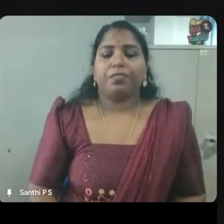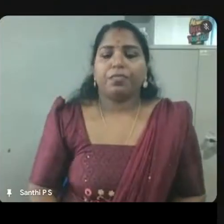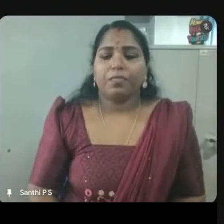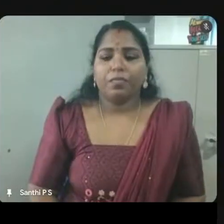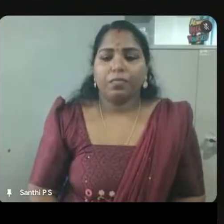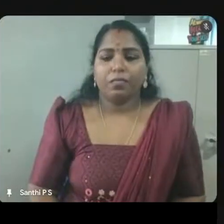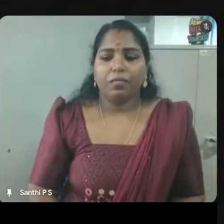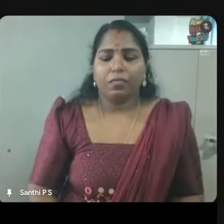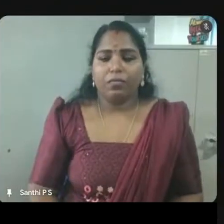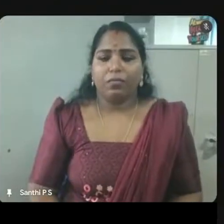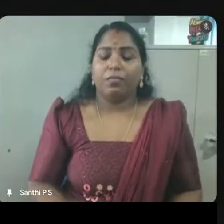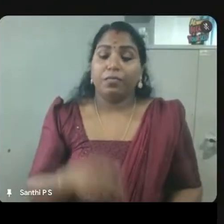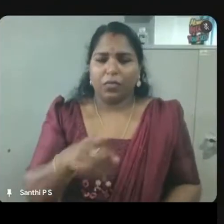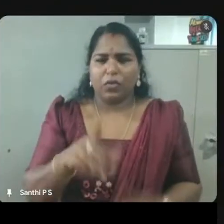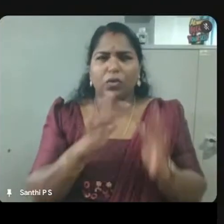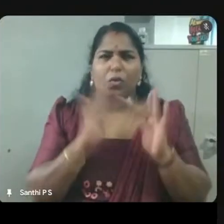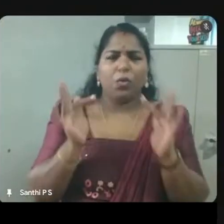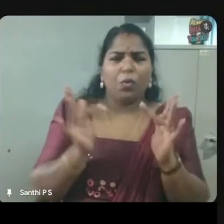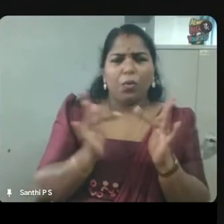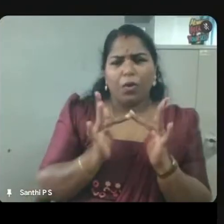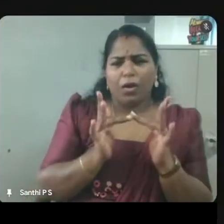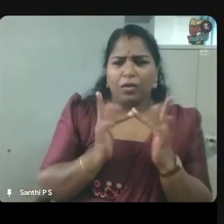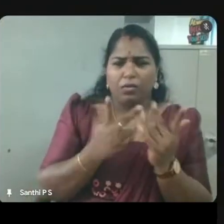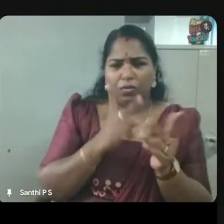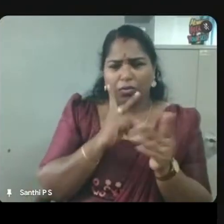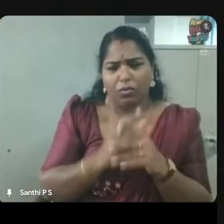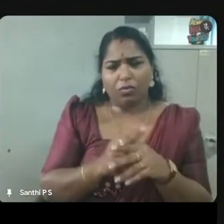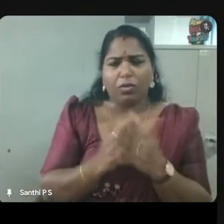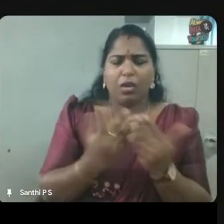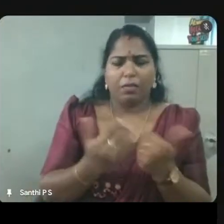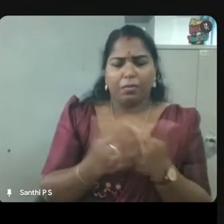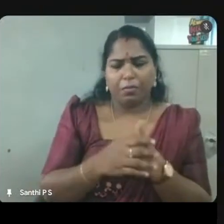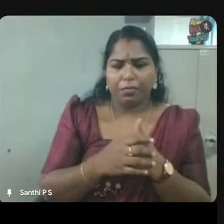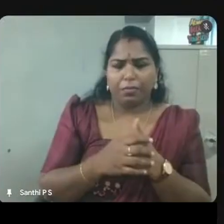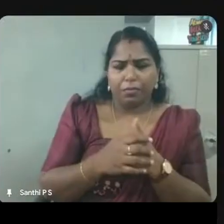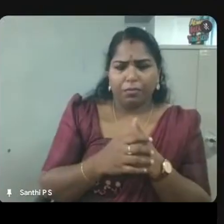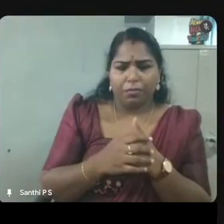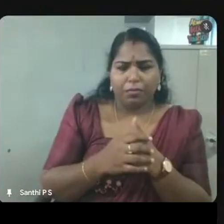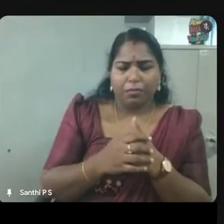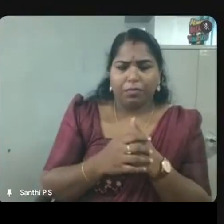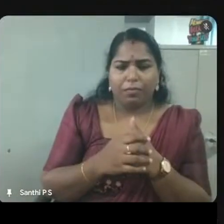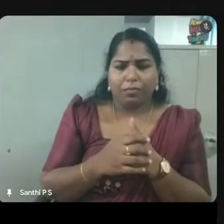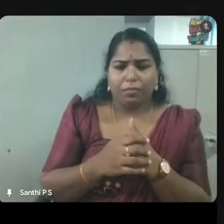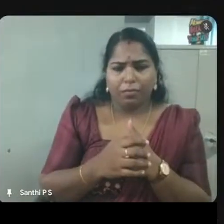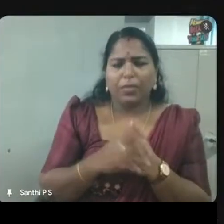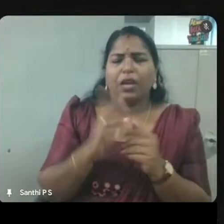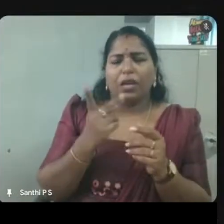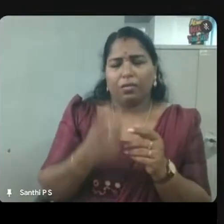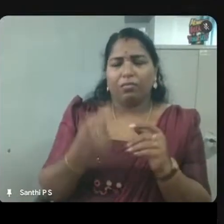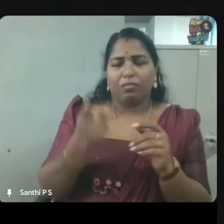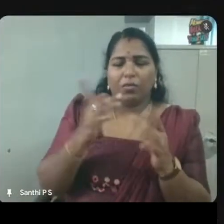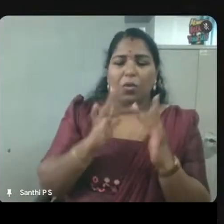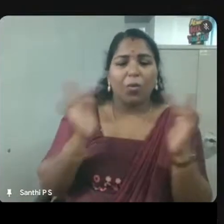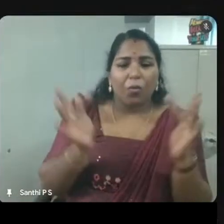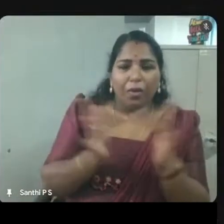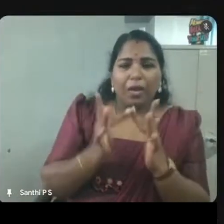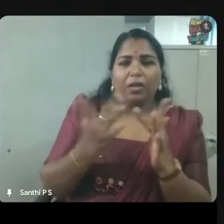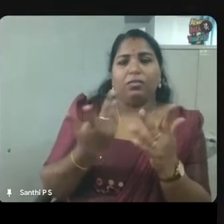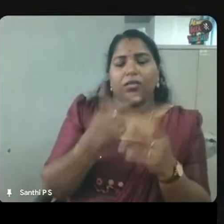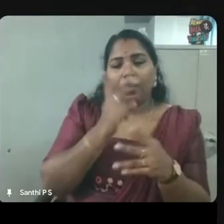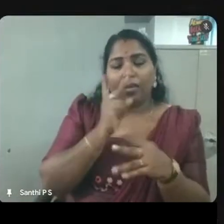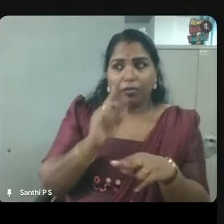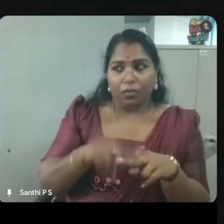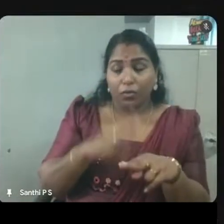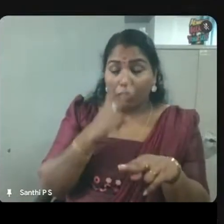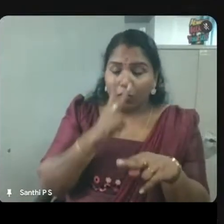കയറി ഓഫീസ് എർഗണോമിക്സ് ടു അവോയ്ഡ് ഡിജിറ്റൽ സ്ട്രെയിൻ, ടു അവോയ്ഡ് കമ്പ്യൂട്ടർ വിഷൻ സിൻഡ്രോം എന്ന് പറഞ്ഞ് നോക്കിയാൽ നമുക്ക് ഒരുപാട് ടിപ്സ് നമുക്ക് കിട്ടും. അതെല്ലാം